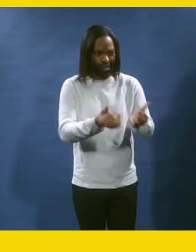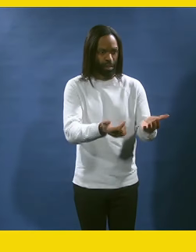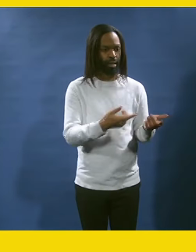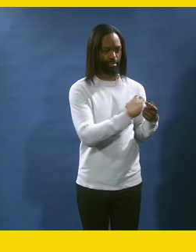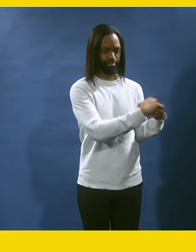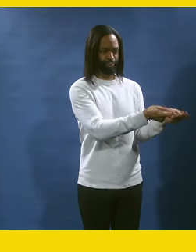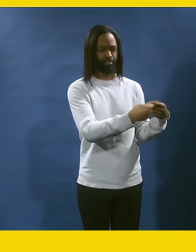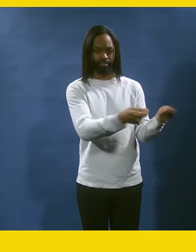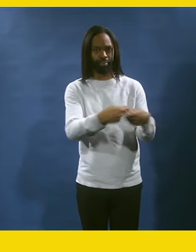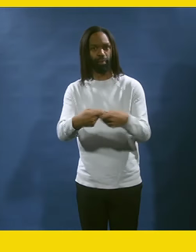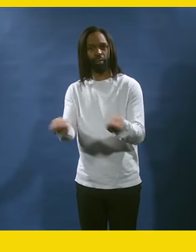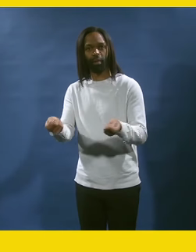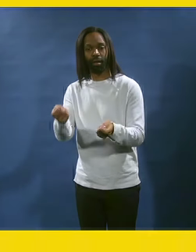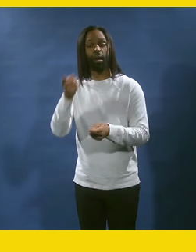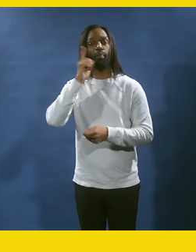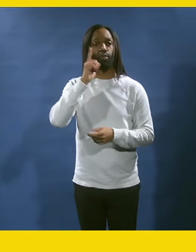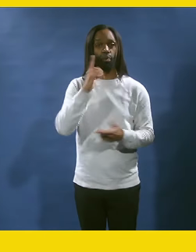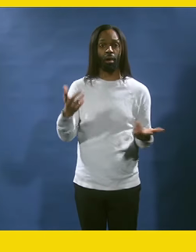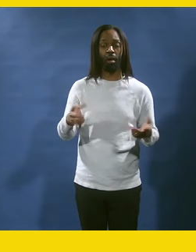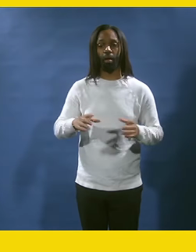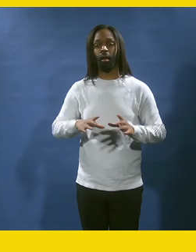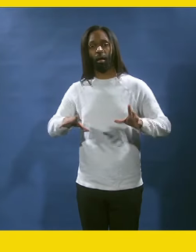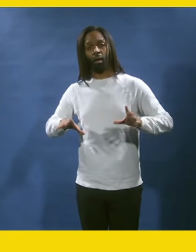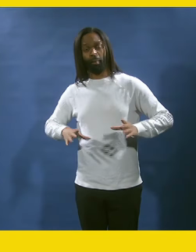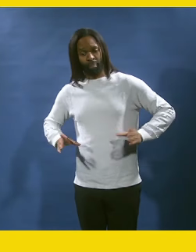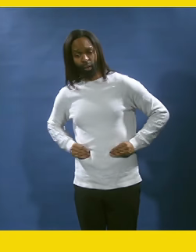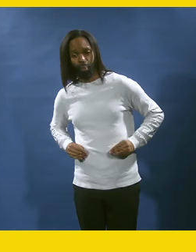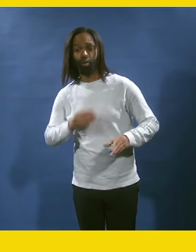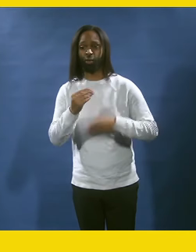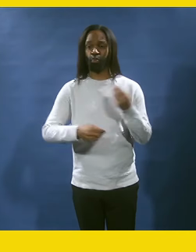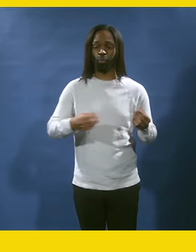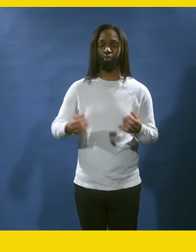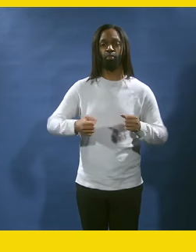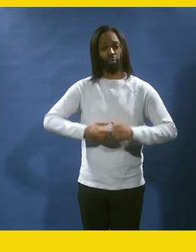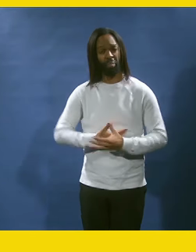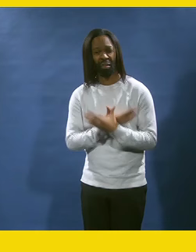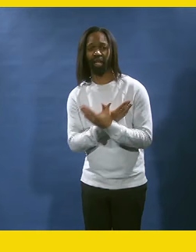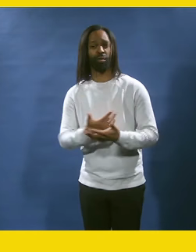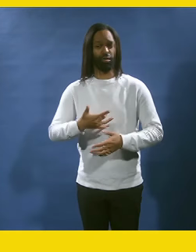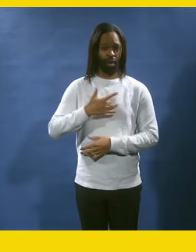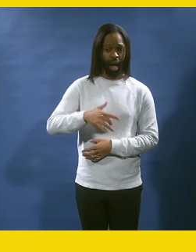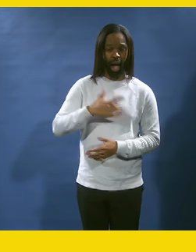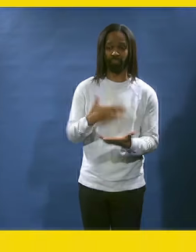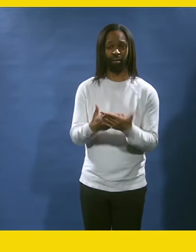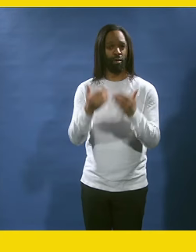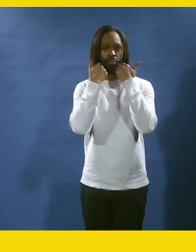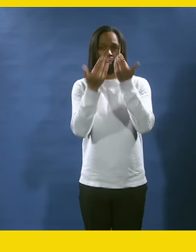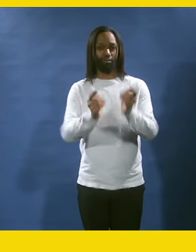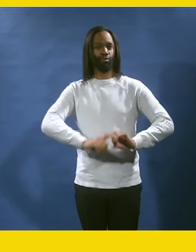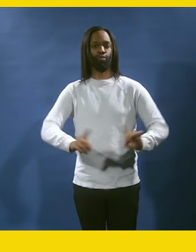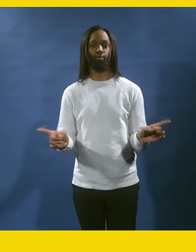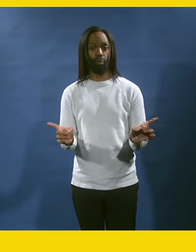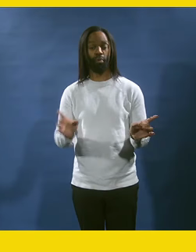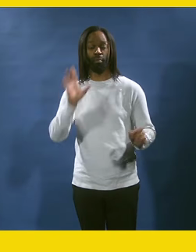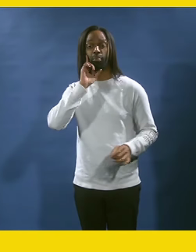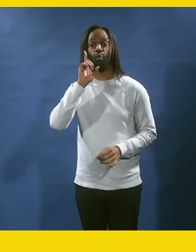Car il n'y a pas à avoir honte de la ménopause, de l'endométriose, des règles, de nos corps de